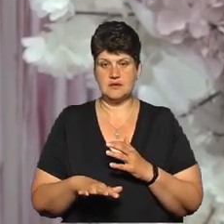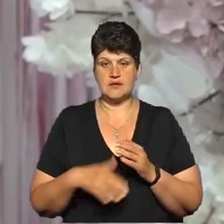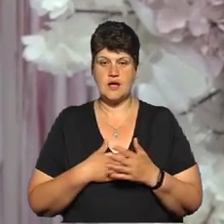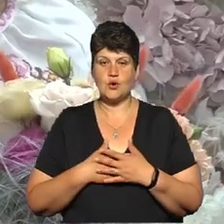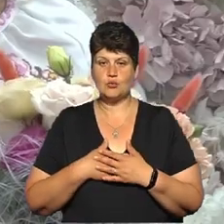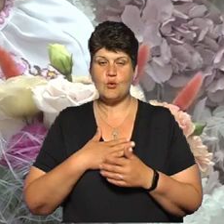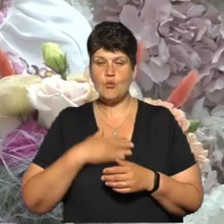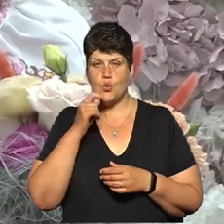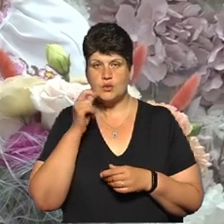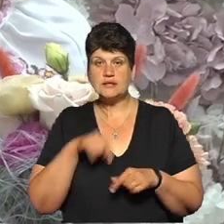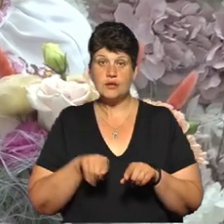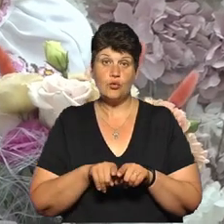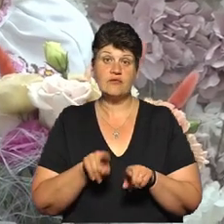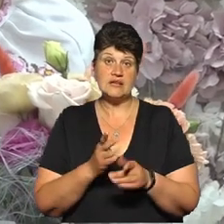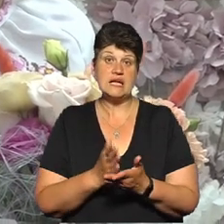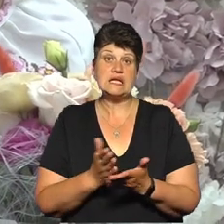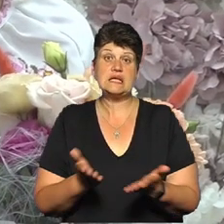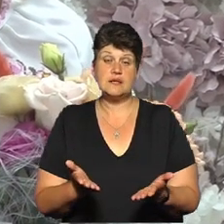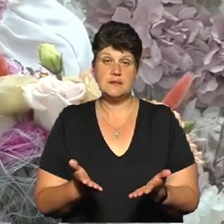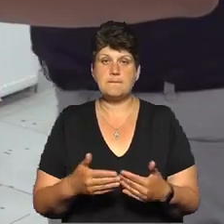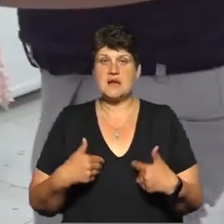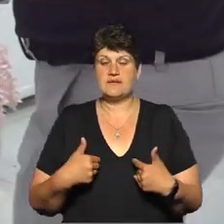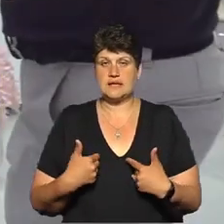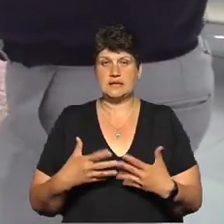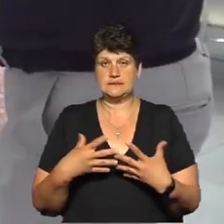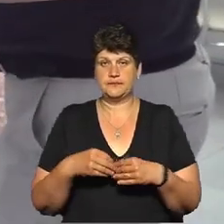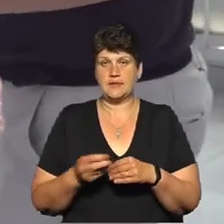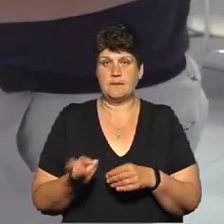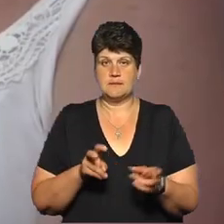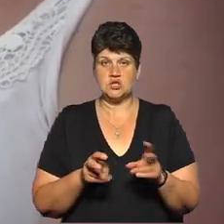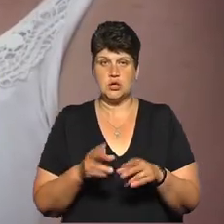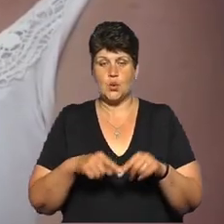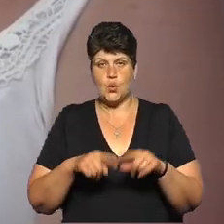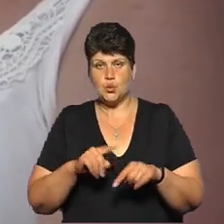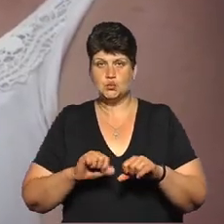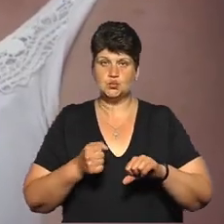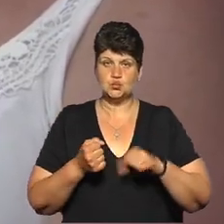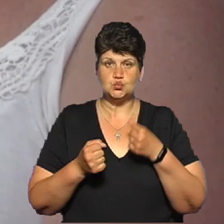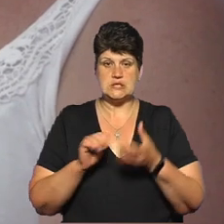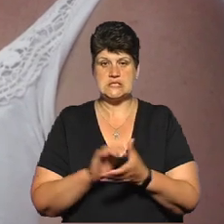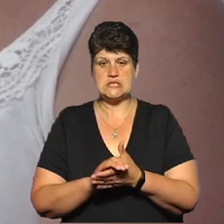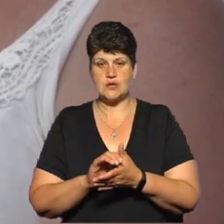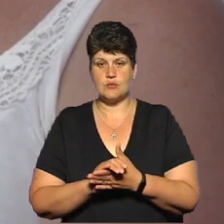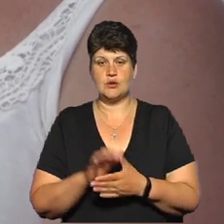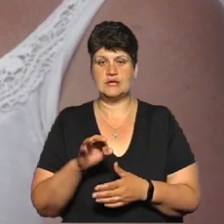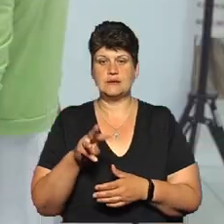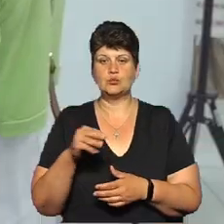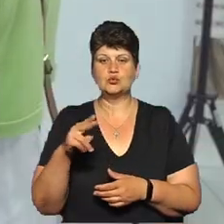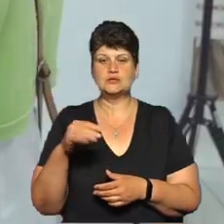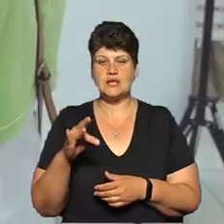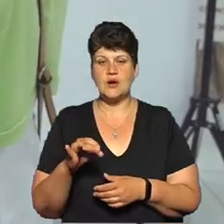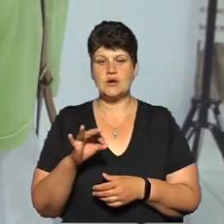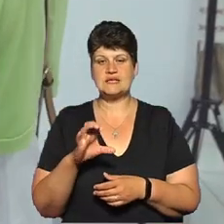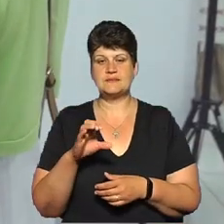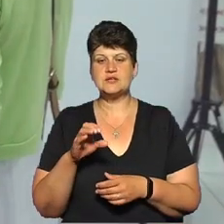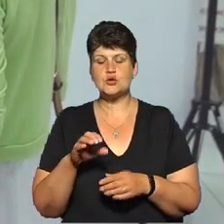якою вона є. Привітати подружжя прийшли їхні родичі, друзі та знайомі. Олена Мудра та Ольга Спільниченко розповідають, з